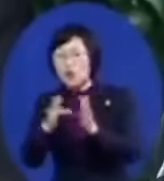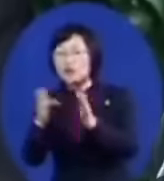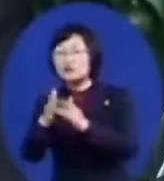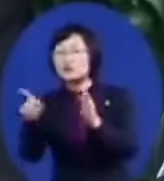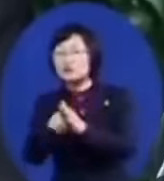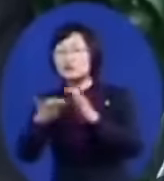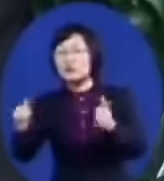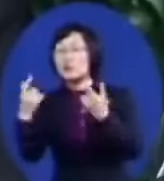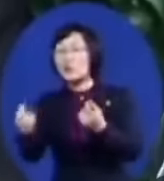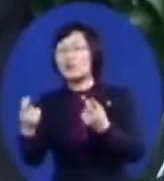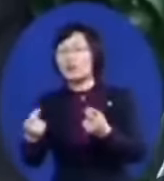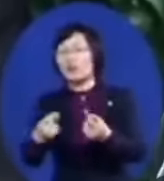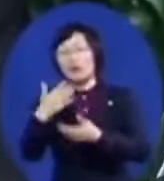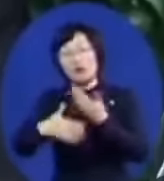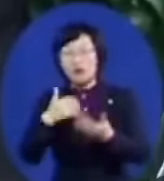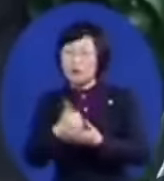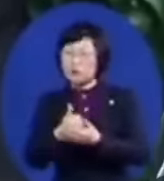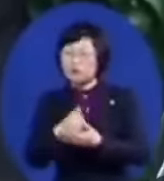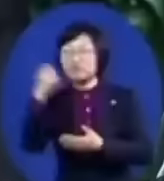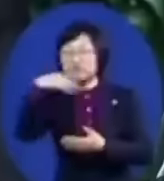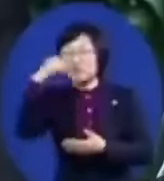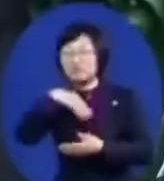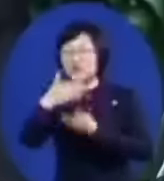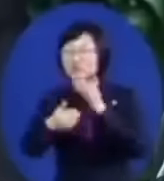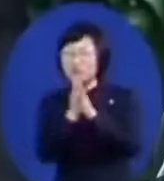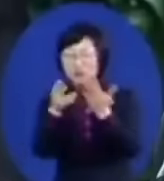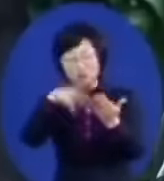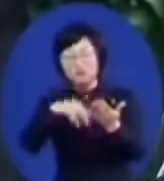하나님 그래 성경에 하나님 살아계신다고 그랬어.